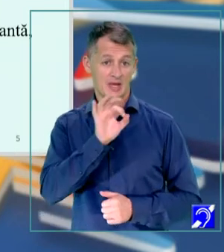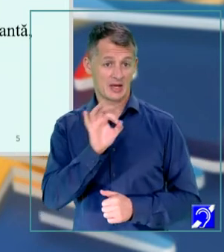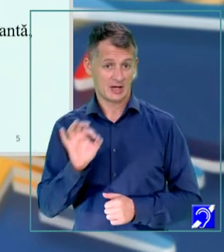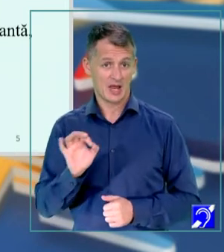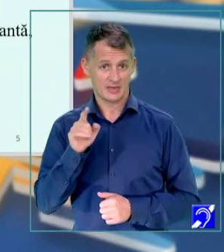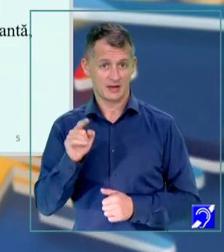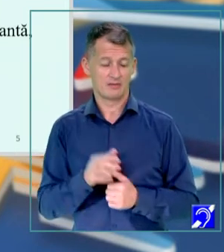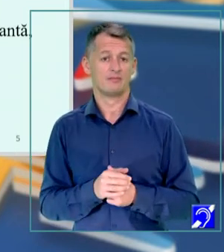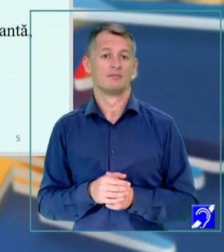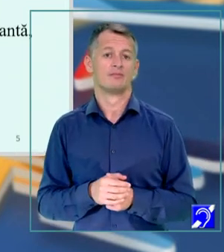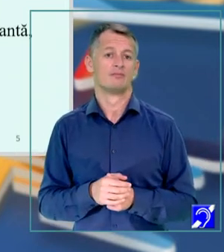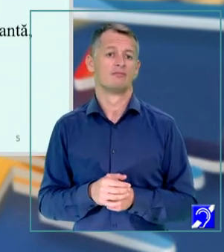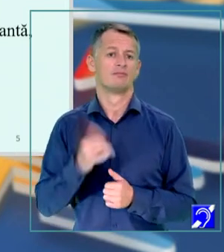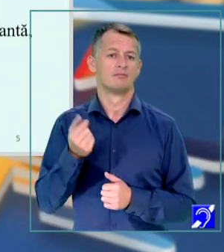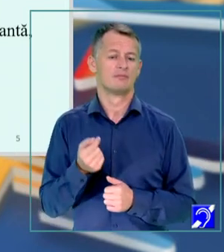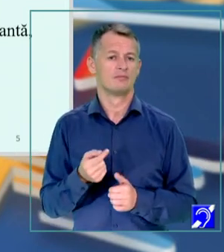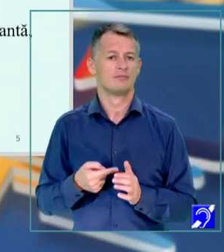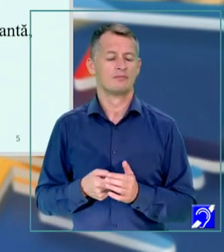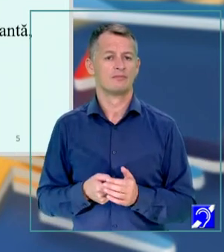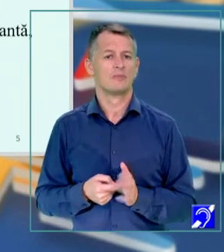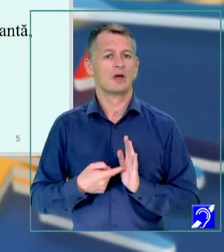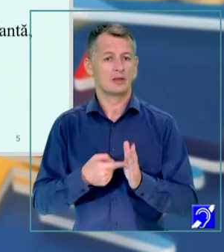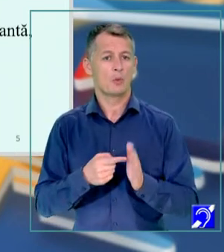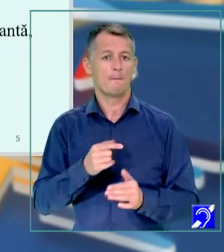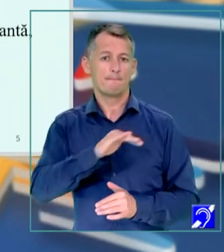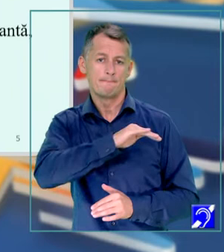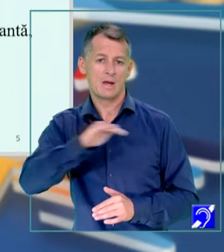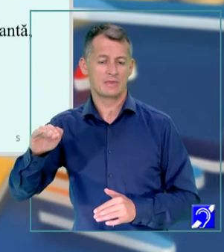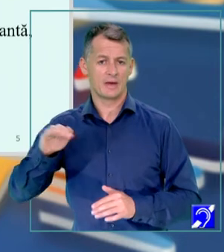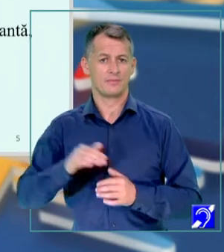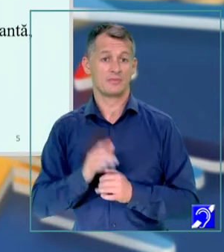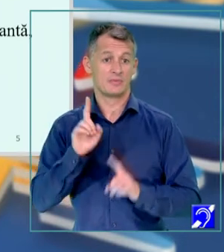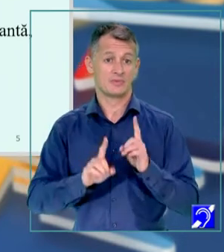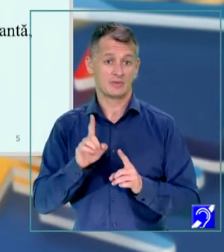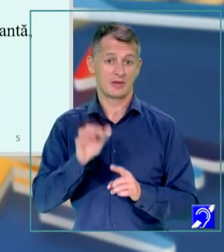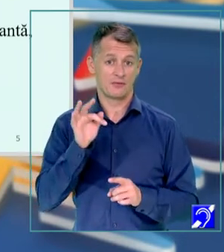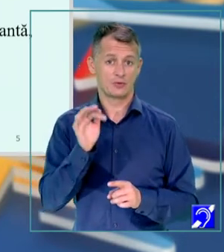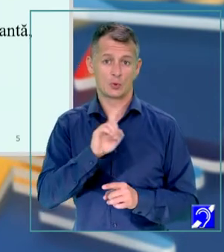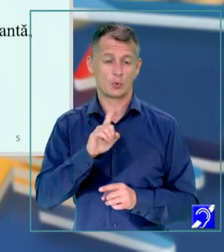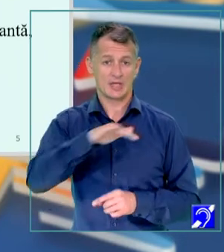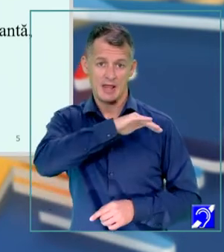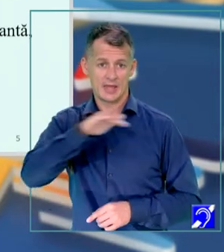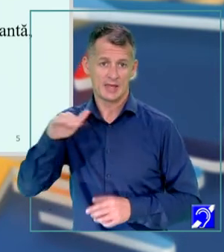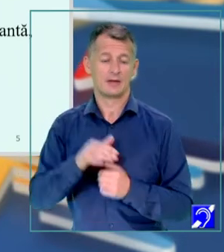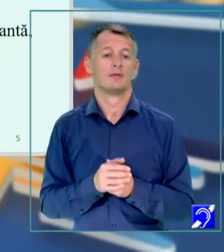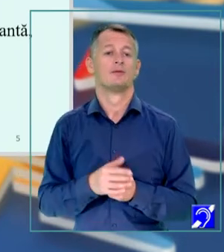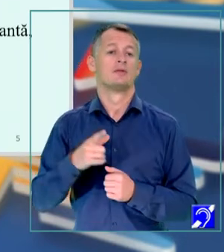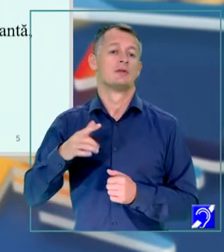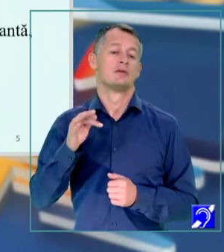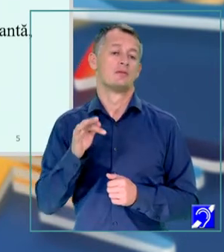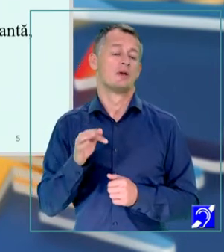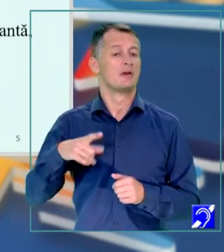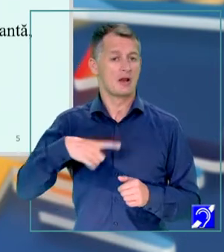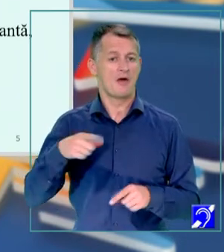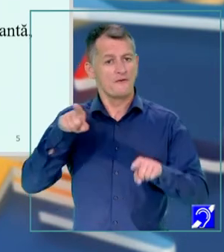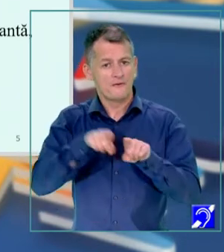funcții liniare este egală cu Panta dreptei corespunzătoare graficului dacă funcția congelate nu este liniară rata se schimba respectat